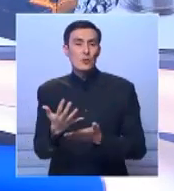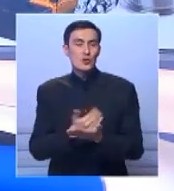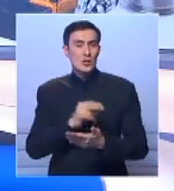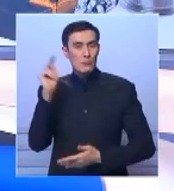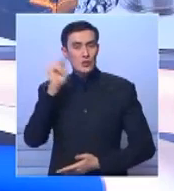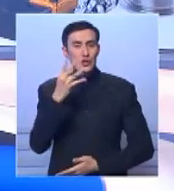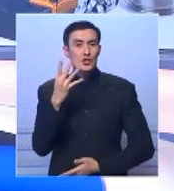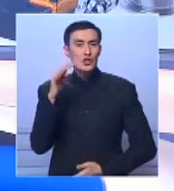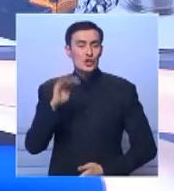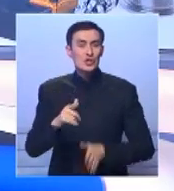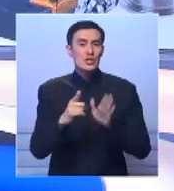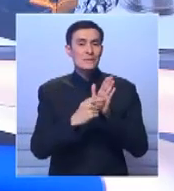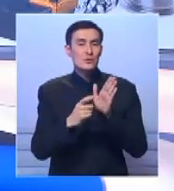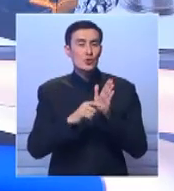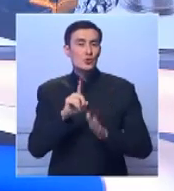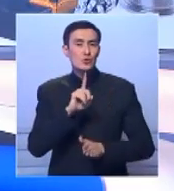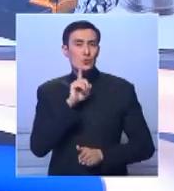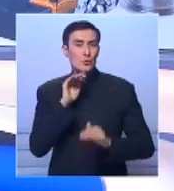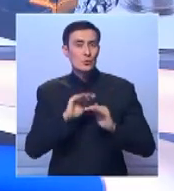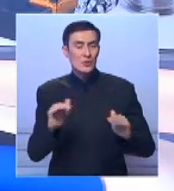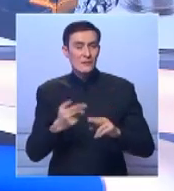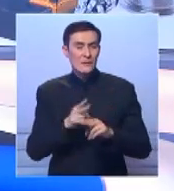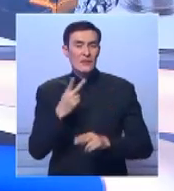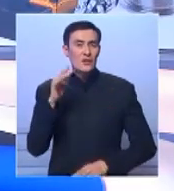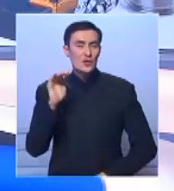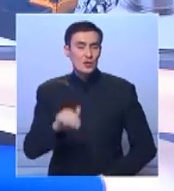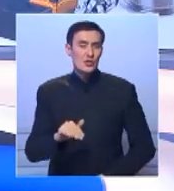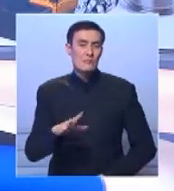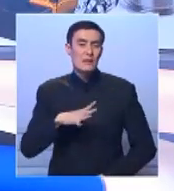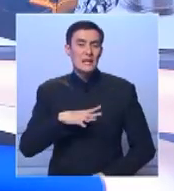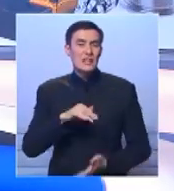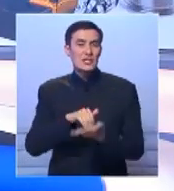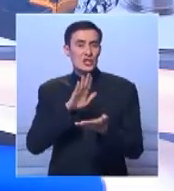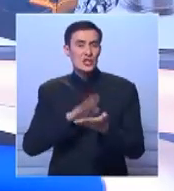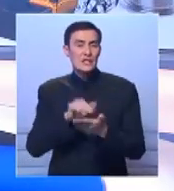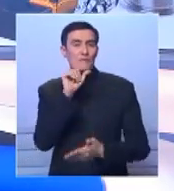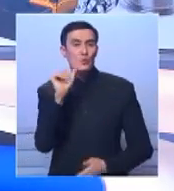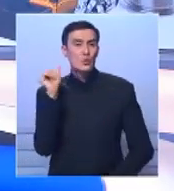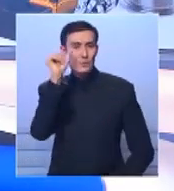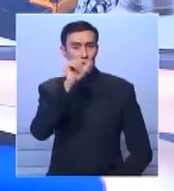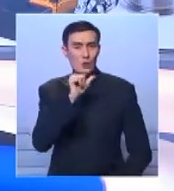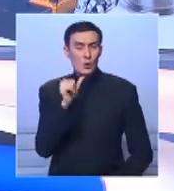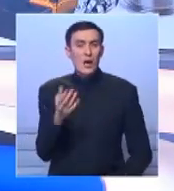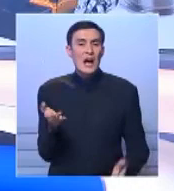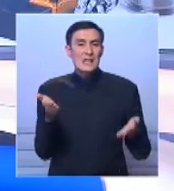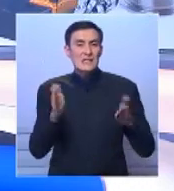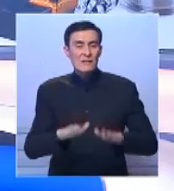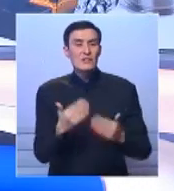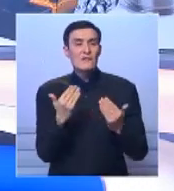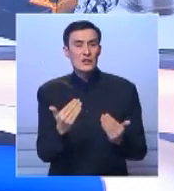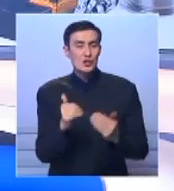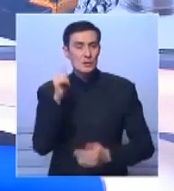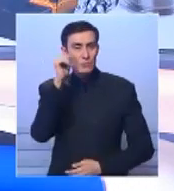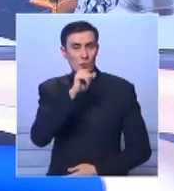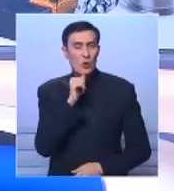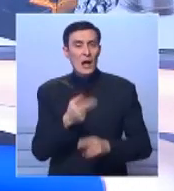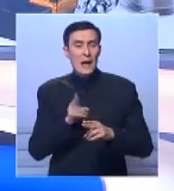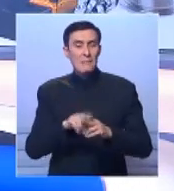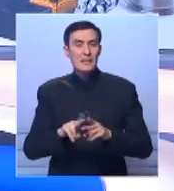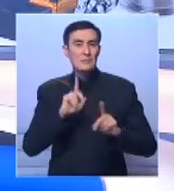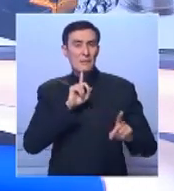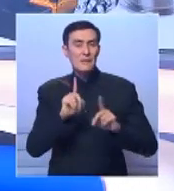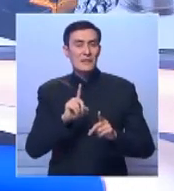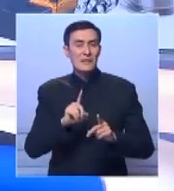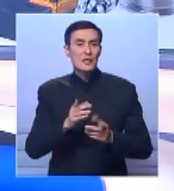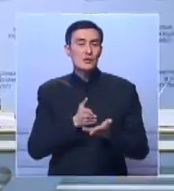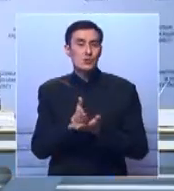получают 4700 студентов. Почти 2000 из них были зачислены в прошлом году, оставшиеся в нынешнем. Об этом на брифинге